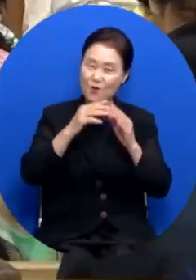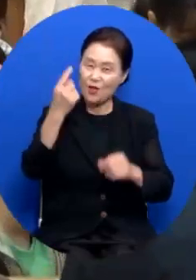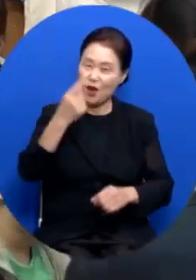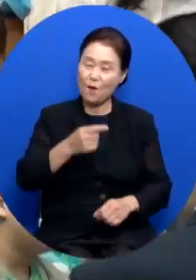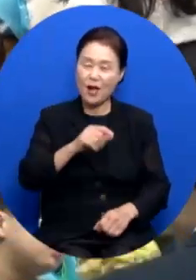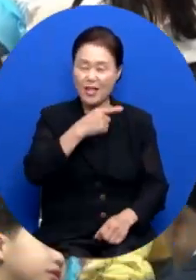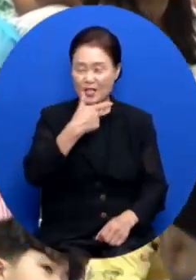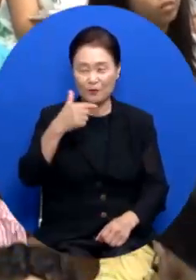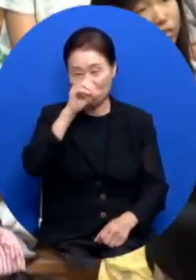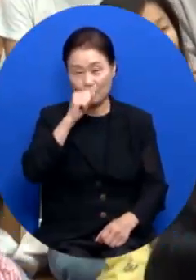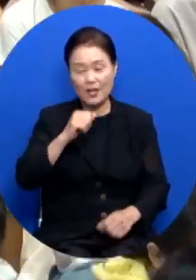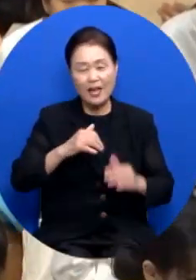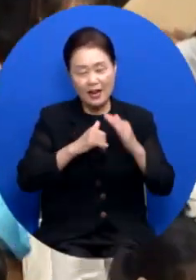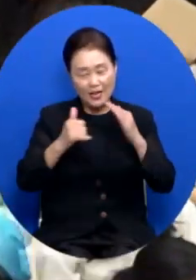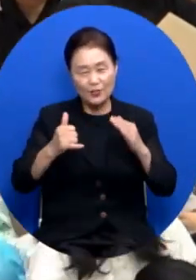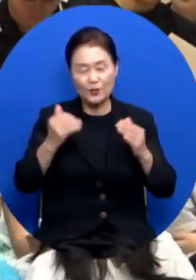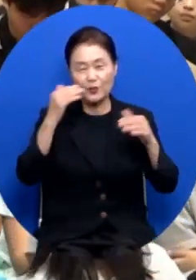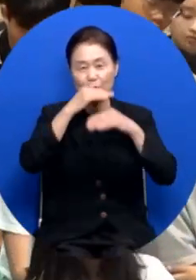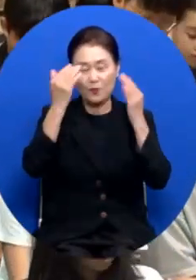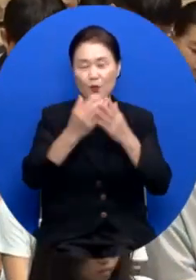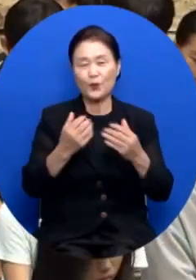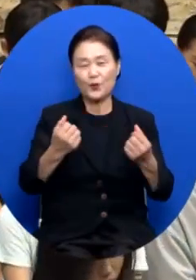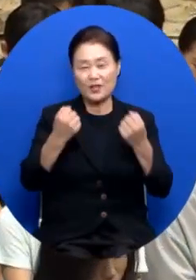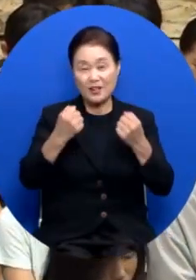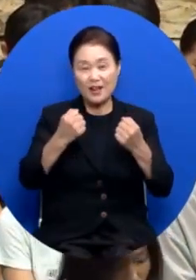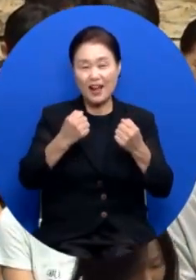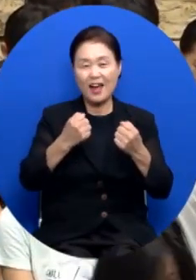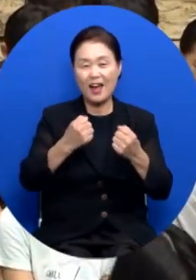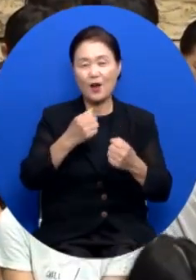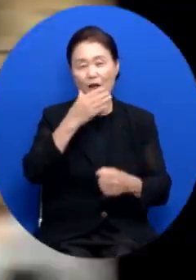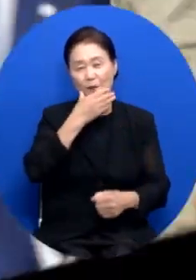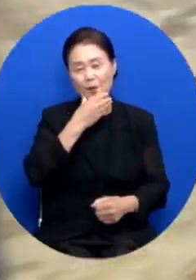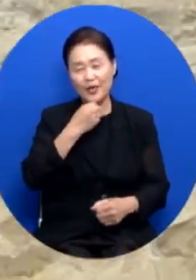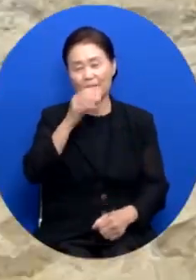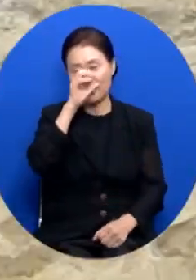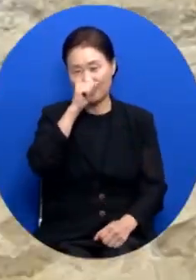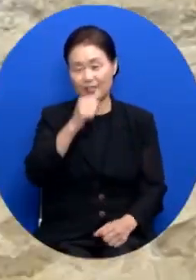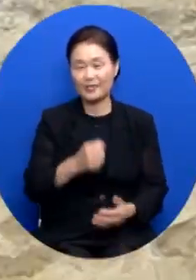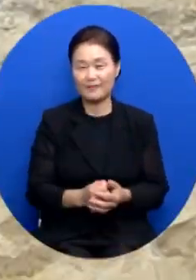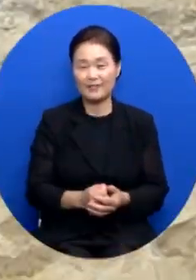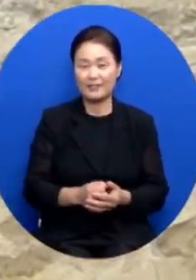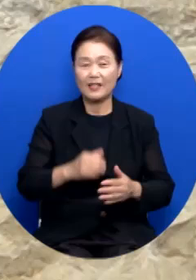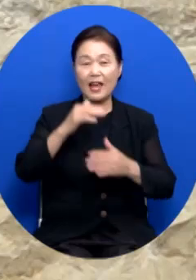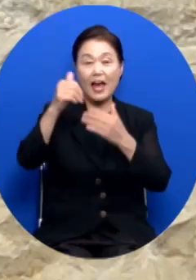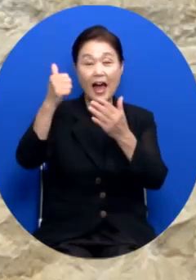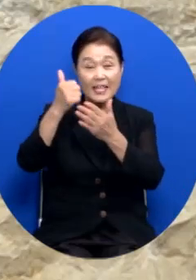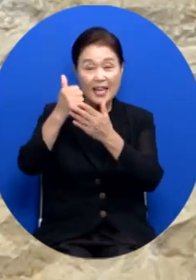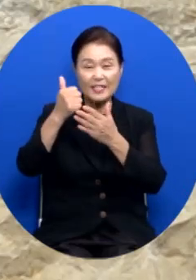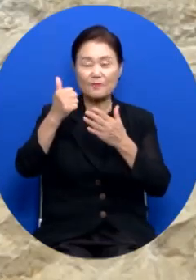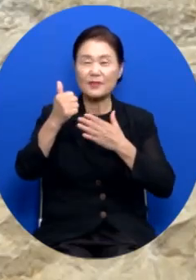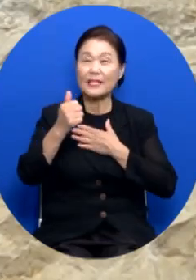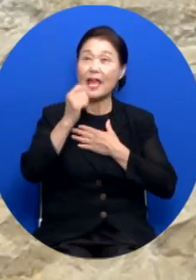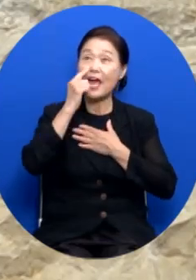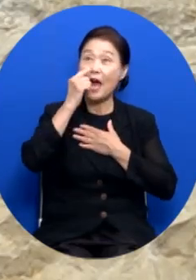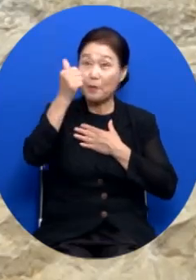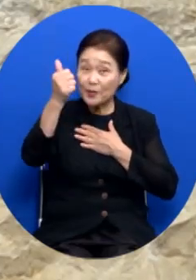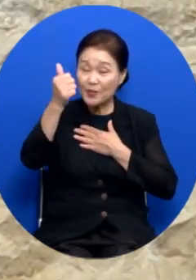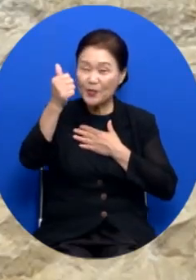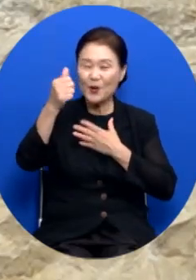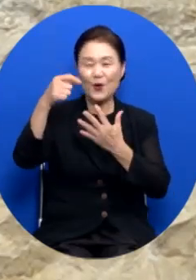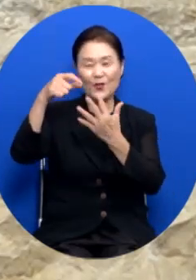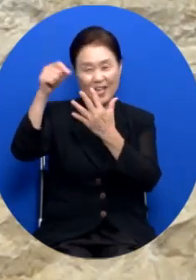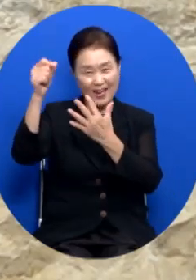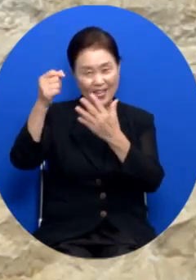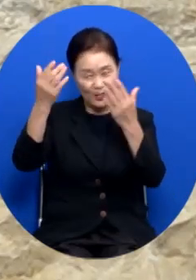가족이 건강하고 학교 생활 잘했으면 좋겠어요. 하나님은 내 부친도